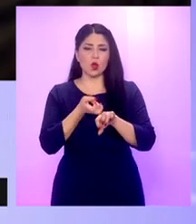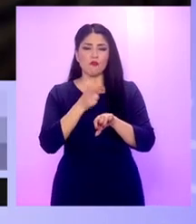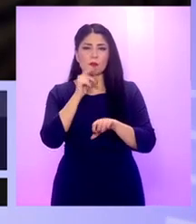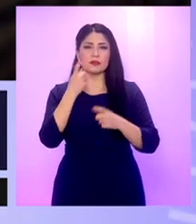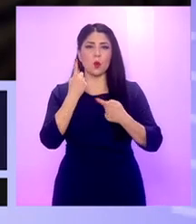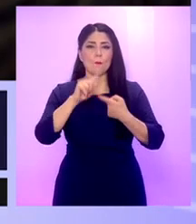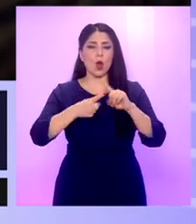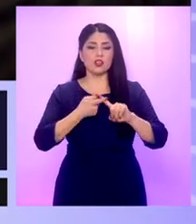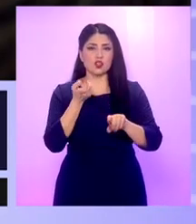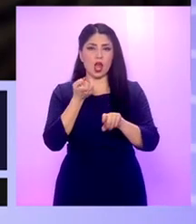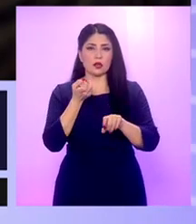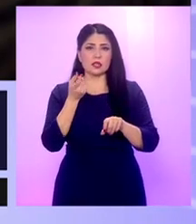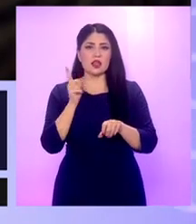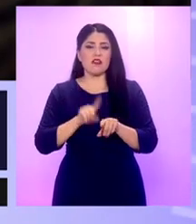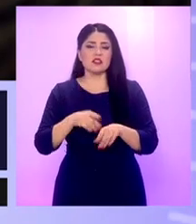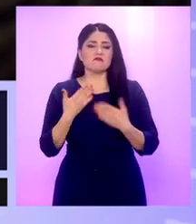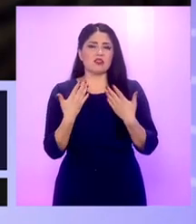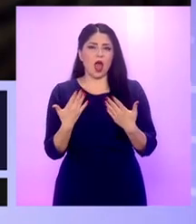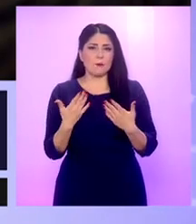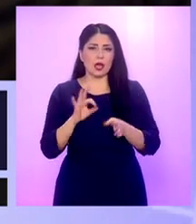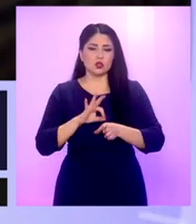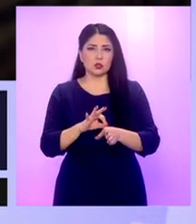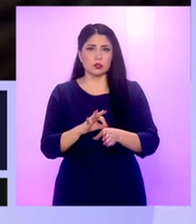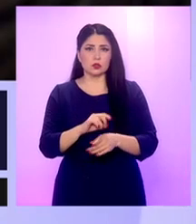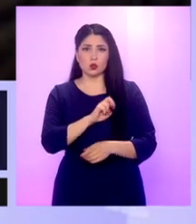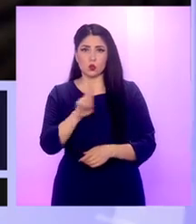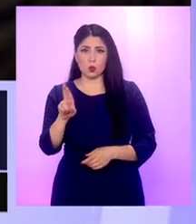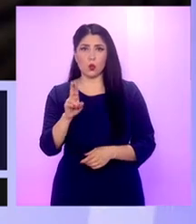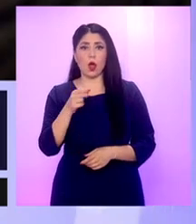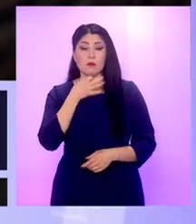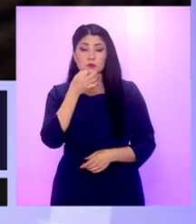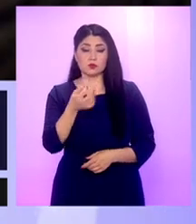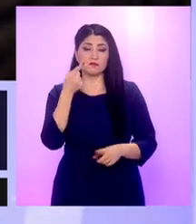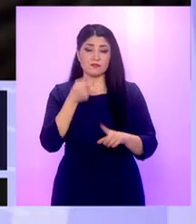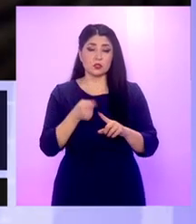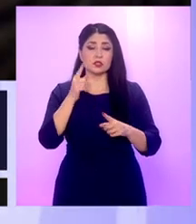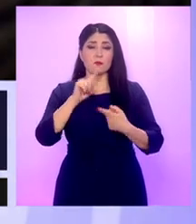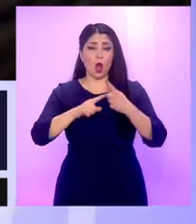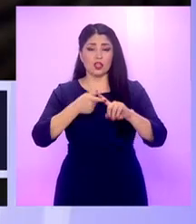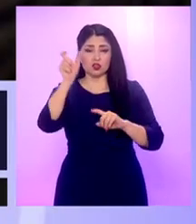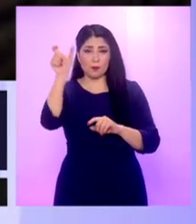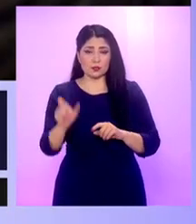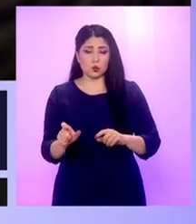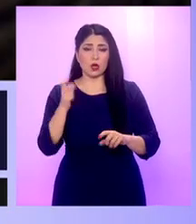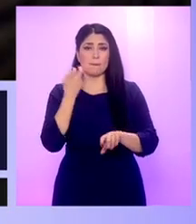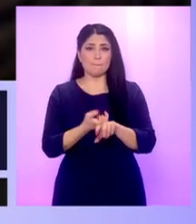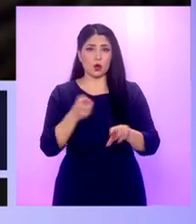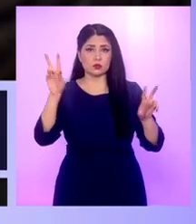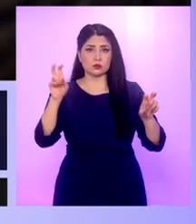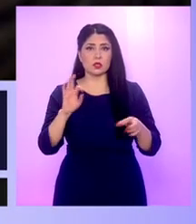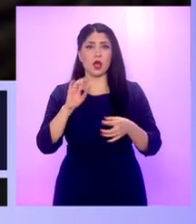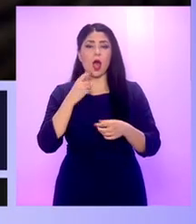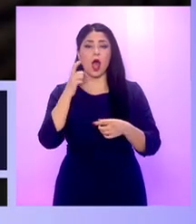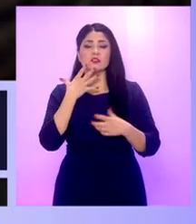Nu, am folosit cuvântul politician, am spus politician prost. Prost înseamnă o